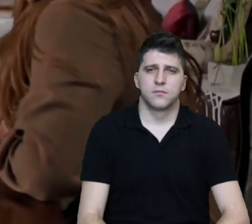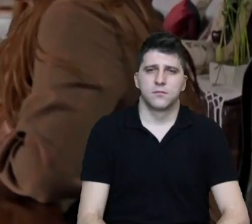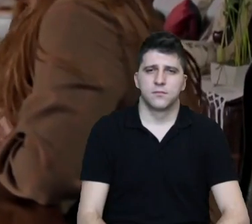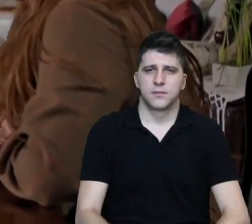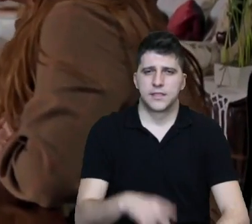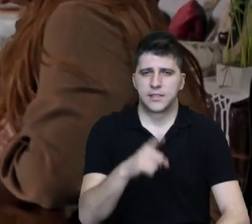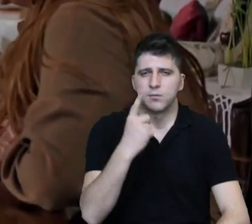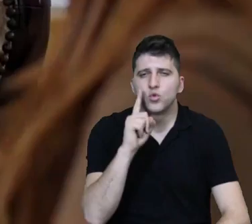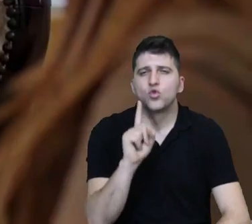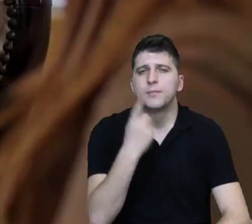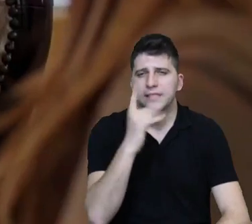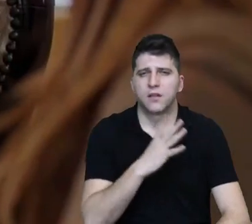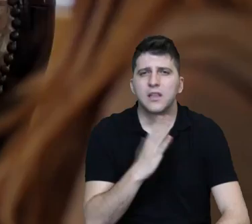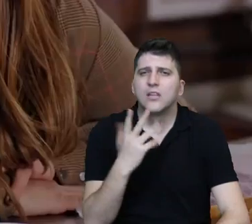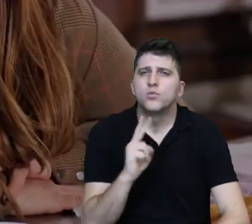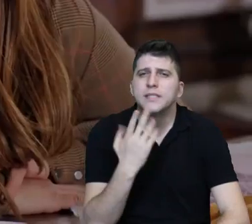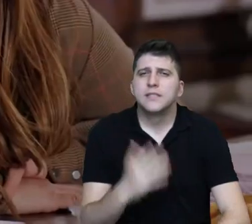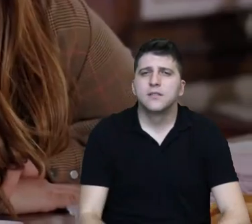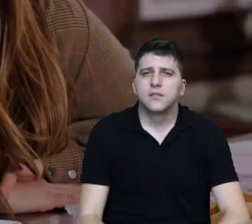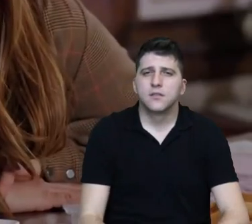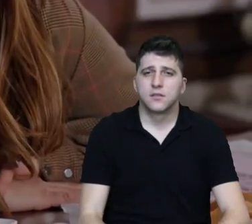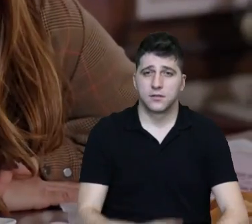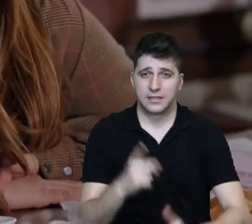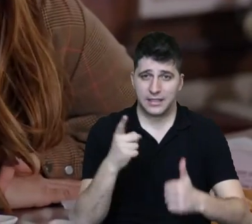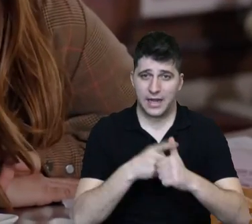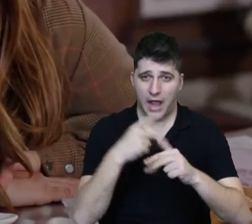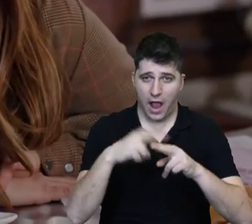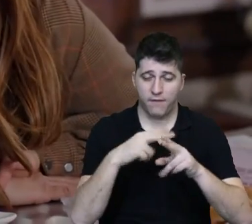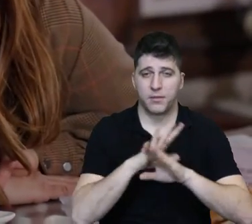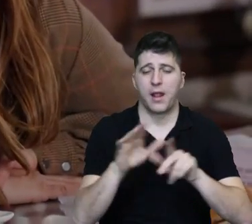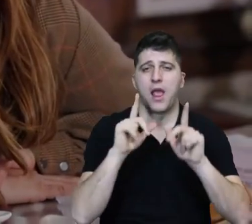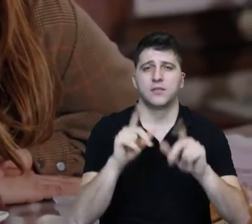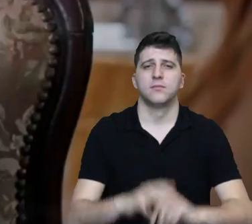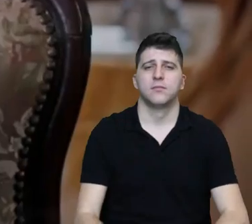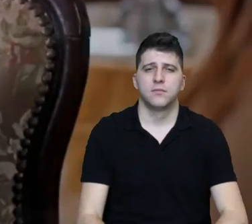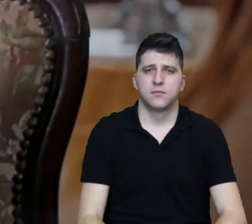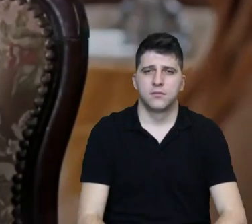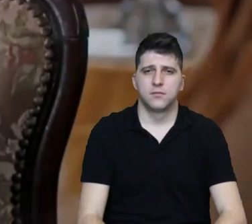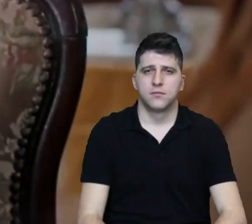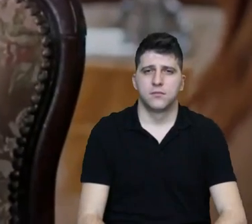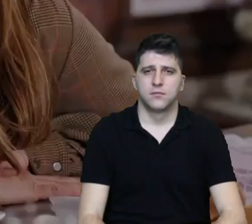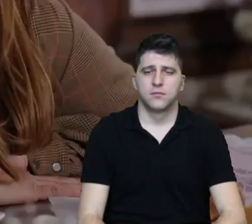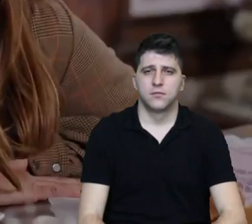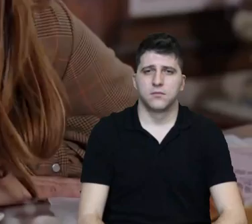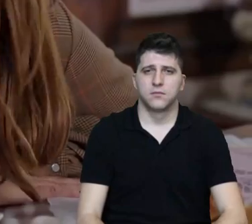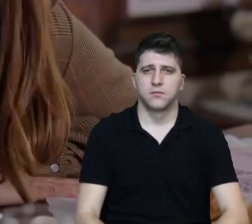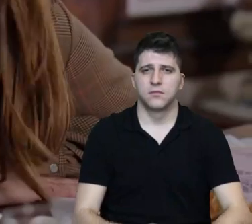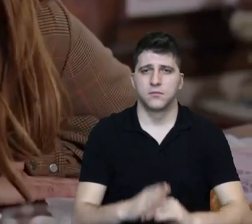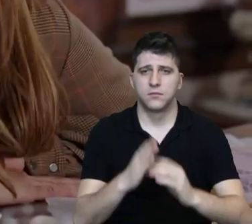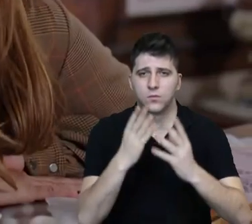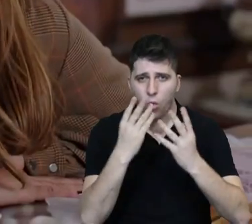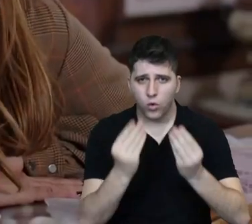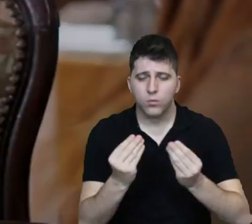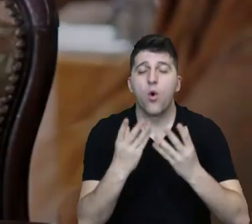Sana bir sürprizim var. Ne sürprizi? Önce kahvaltını bitirmen lazım. Yemeğe başladı.